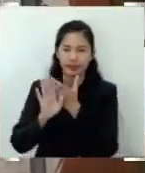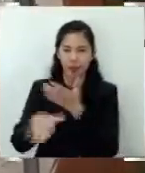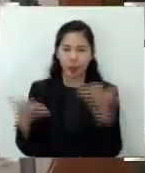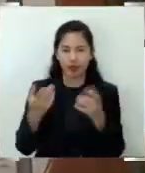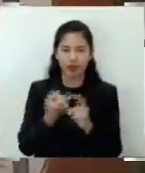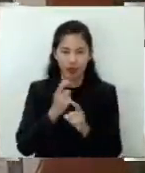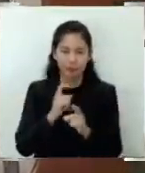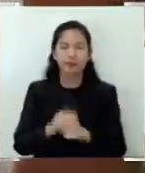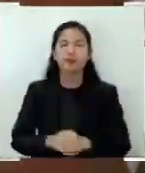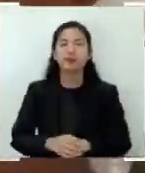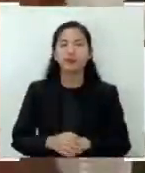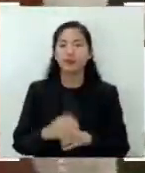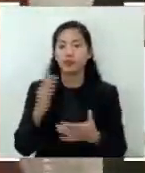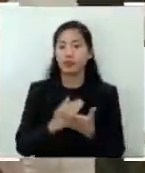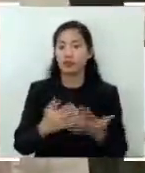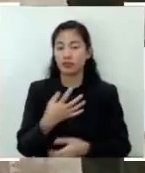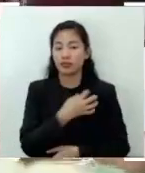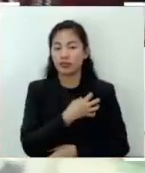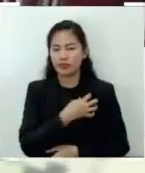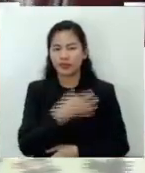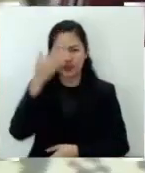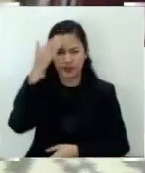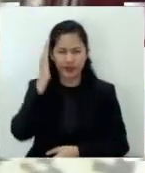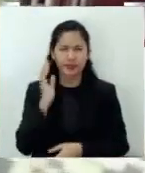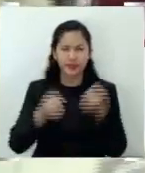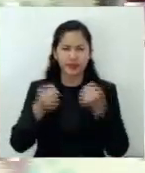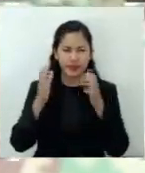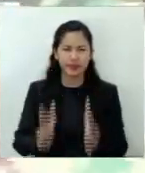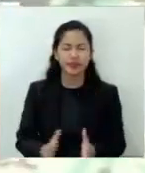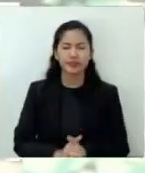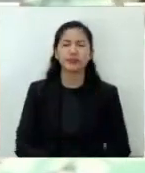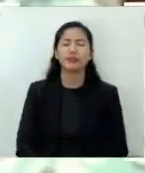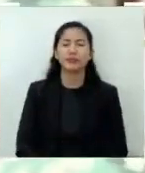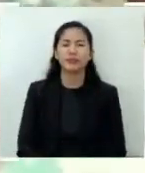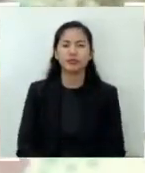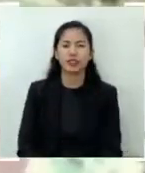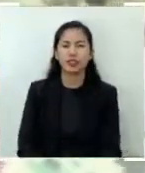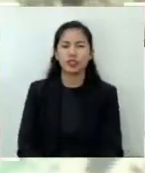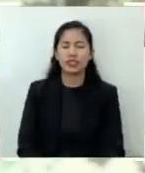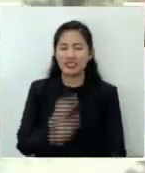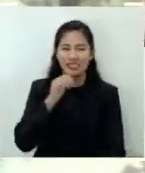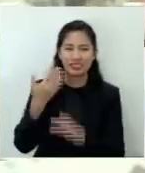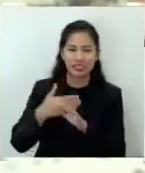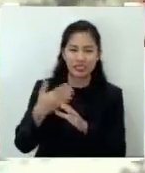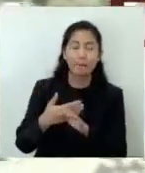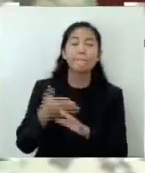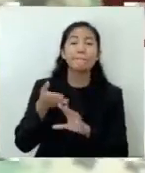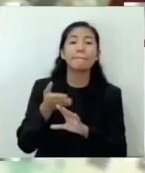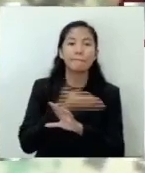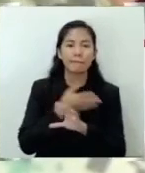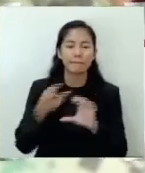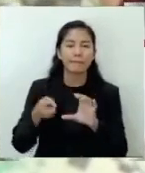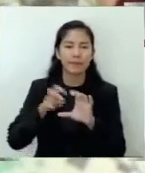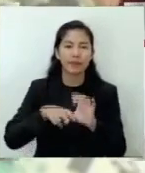pulis, nakiusap naman sa mga jeepney driver. Ganito po, para hindi na po sila maabala, bago pa lamang ko sila sumakay, hingan